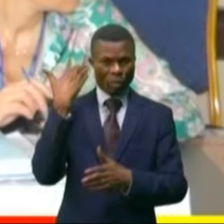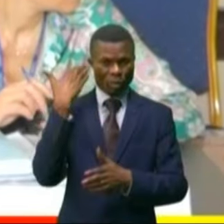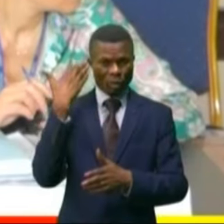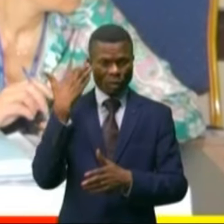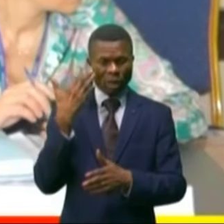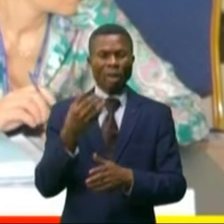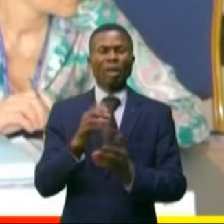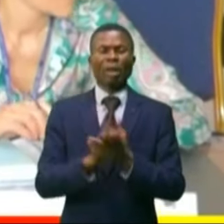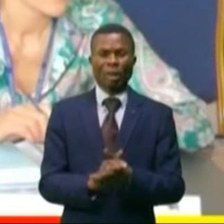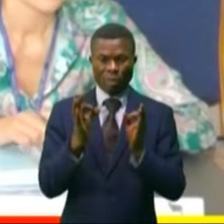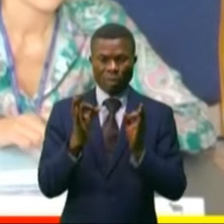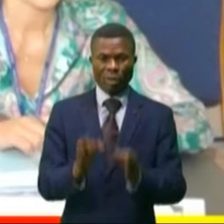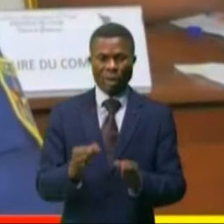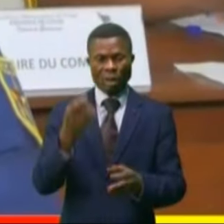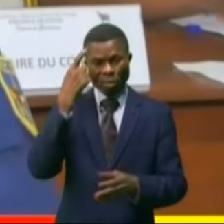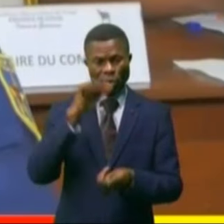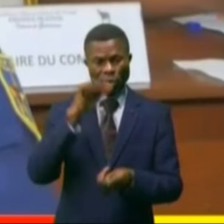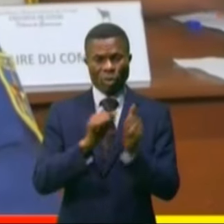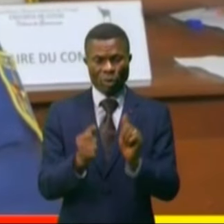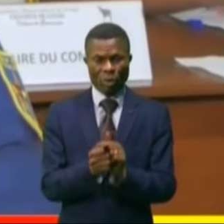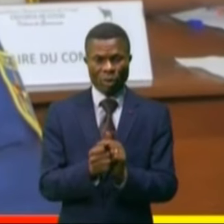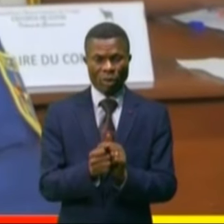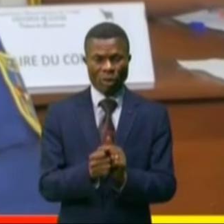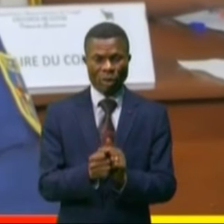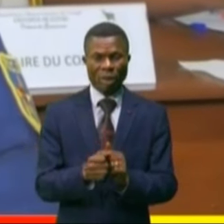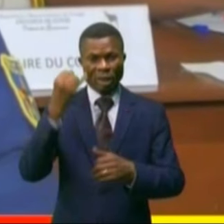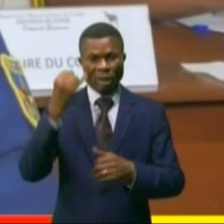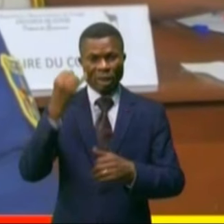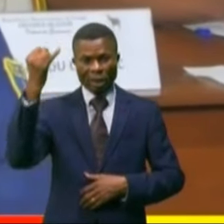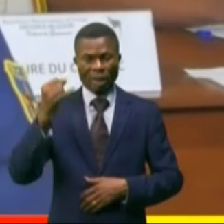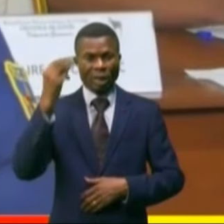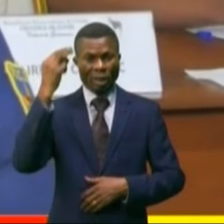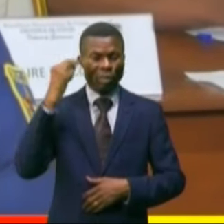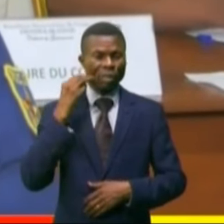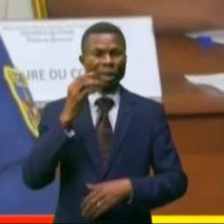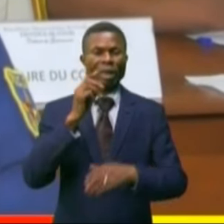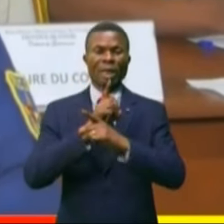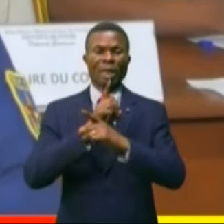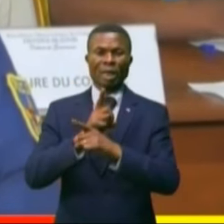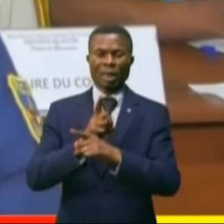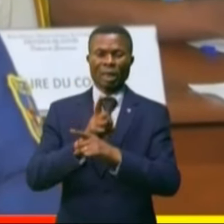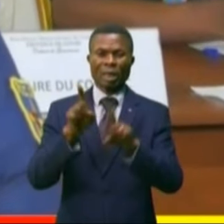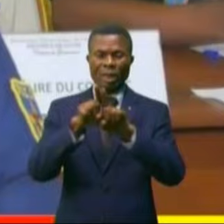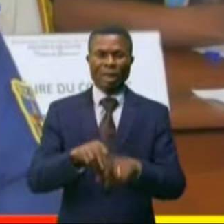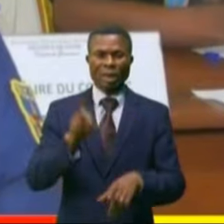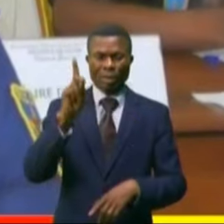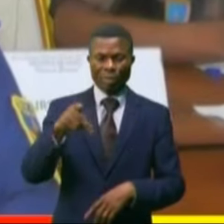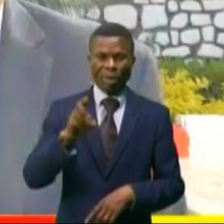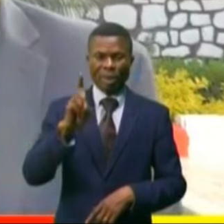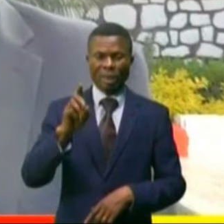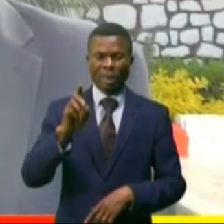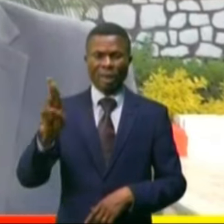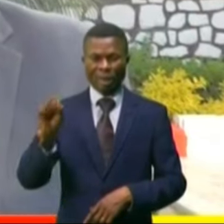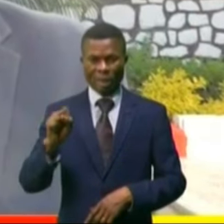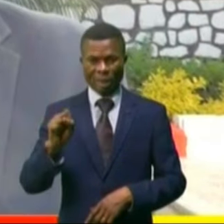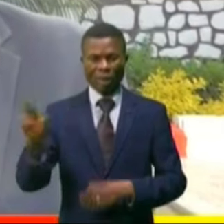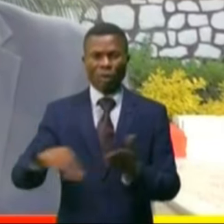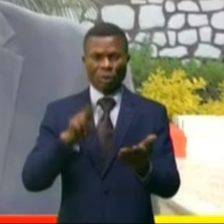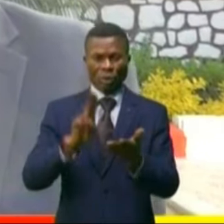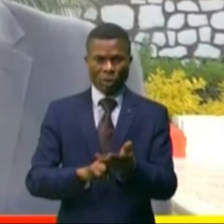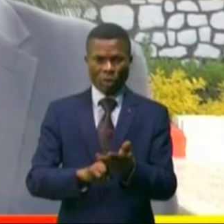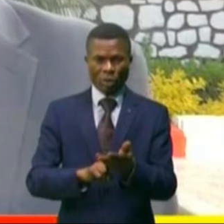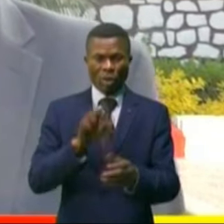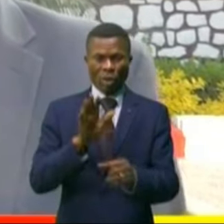mois par rapport à l'initiative du ministère de la Défense notamment et du PDDRCS qui a conduit à la signature d'un certain